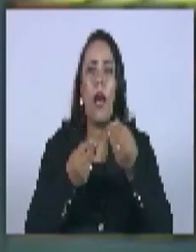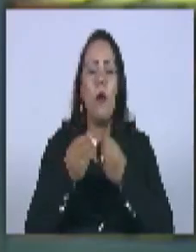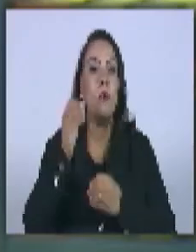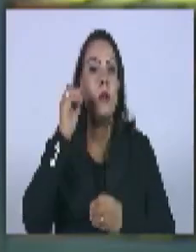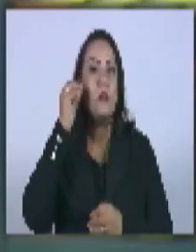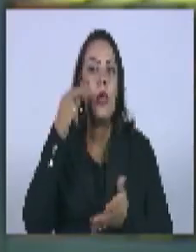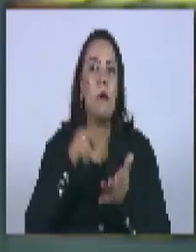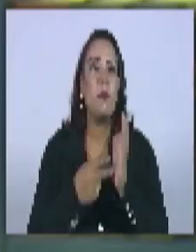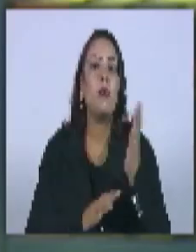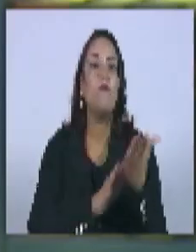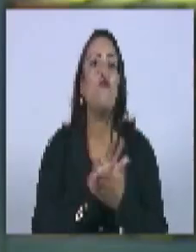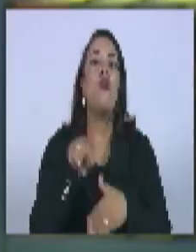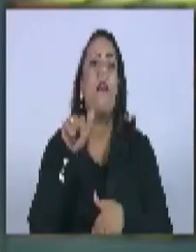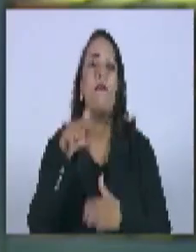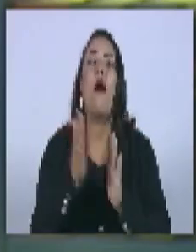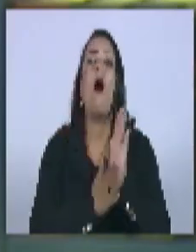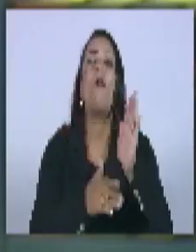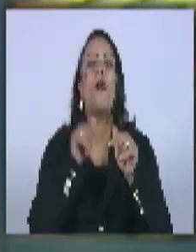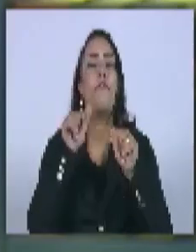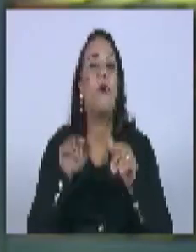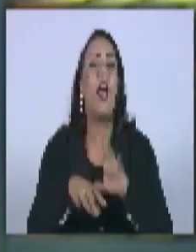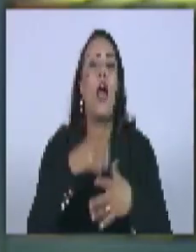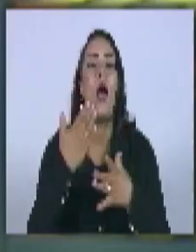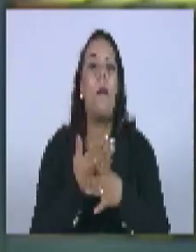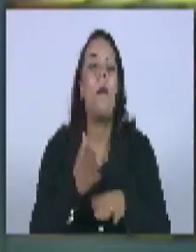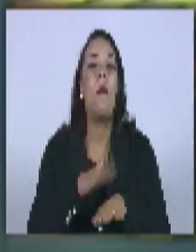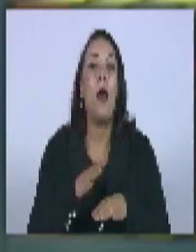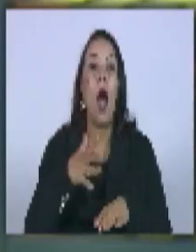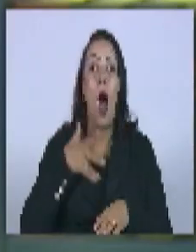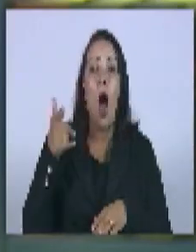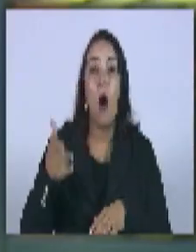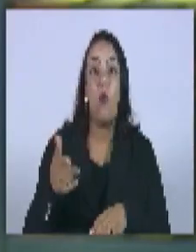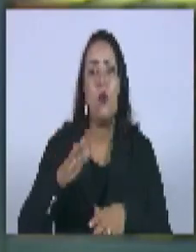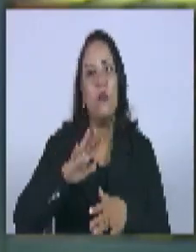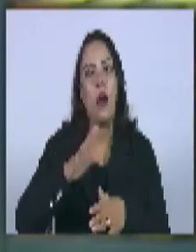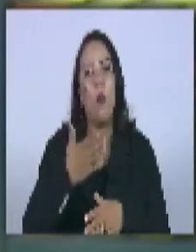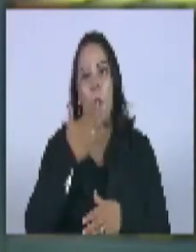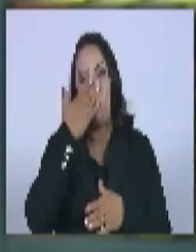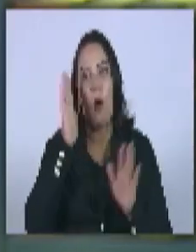مع مثل هذه المخاطر سواء كانت مقصوده او غير مقصوده